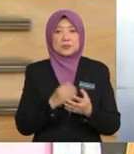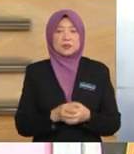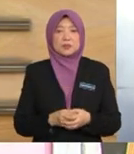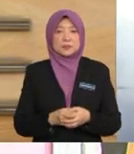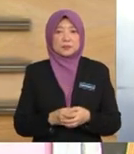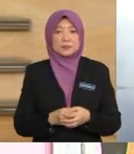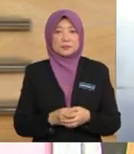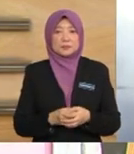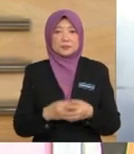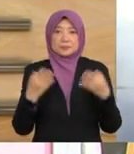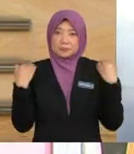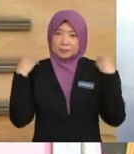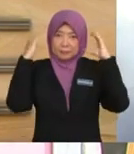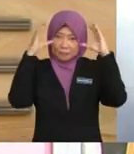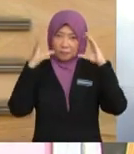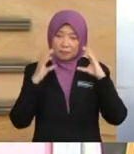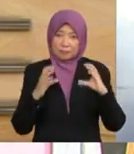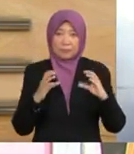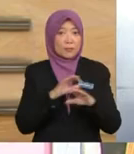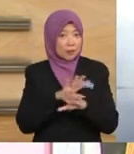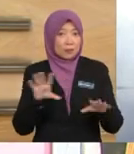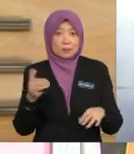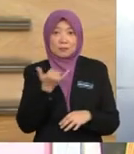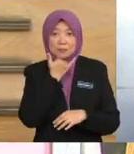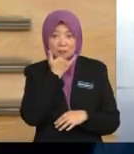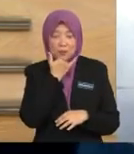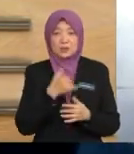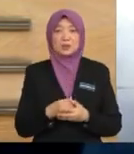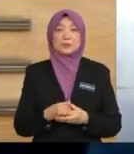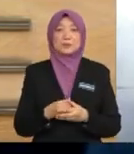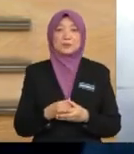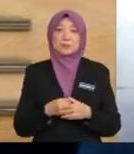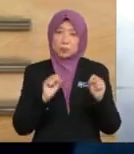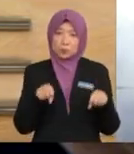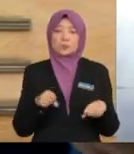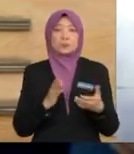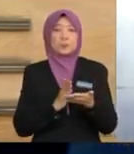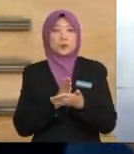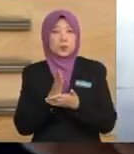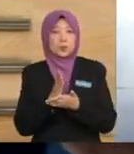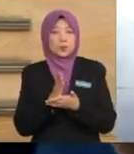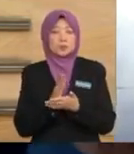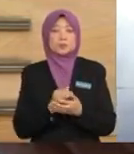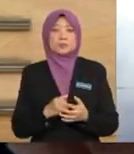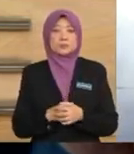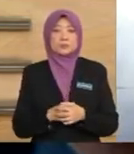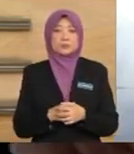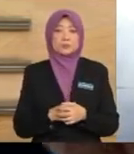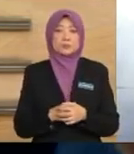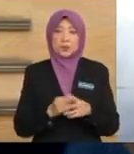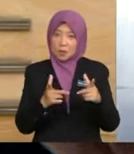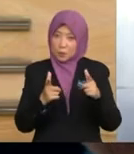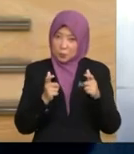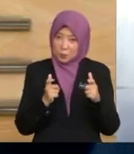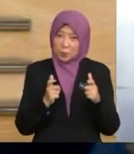ni. Okey, cikgu boleh teruskan sambil-sambil saya cuba untuk selaju yang mungkin.